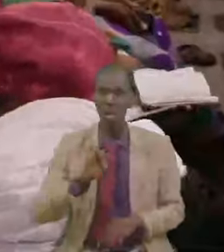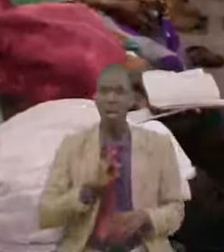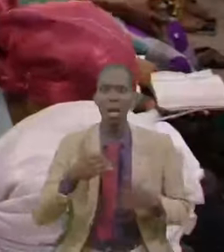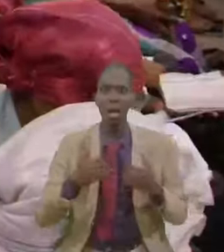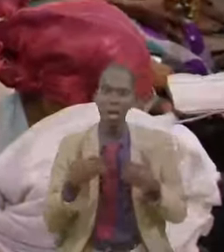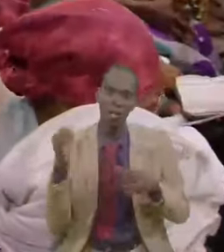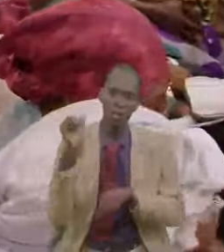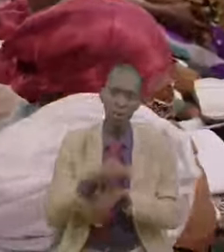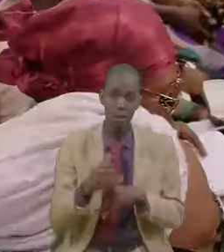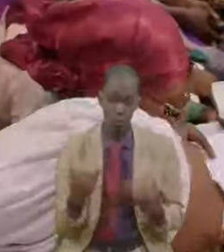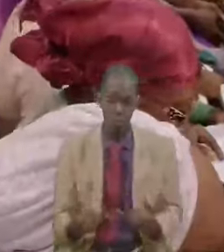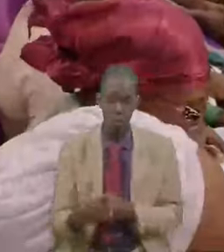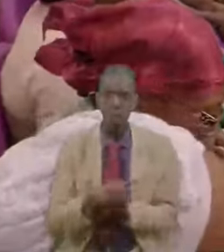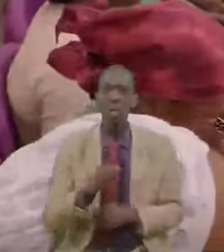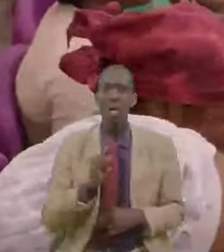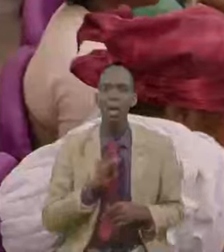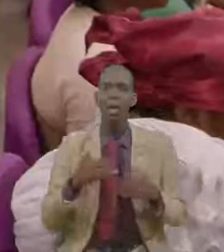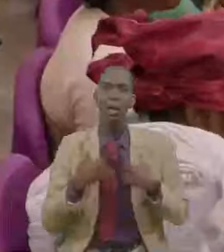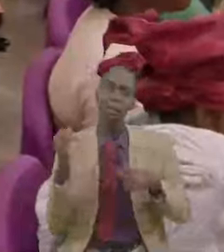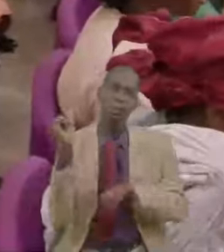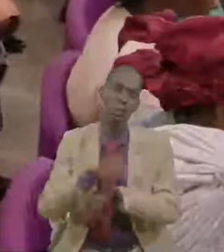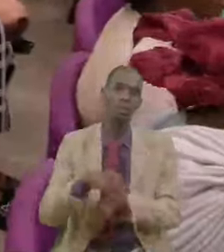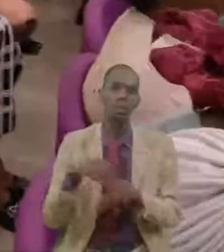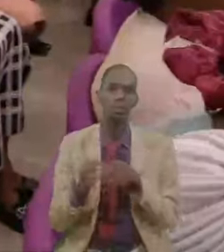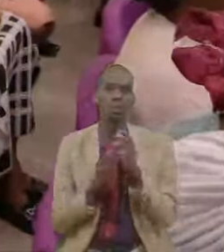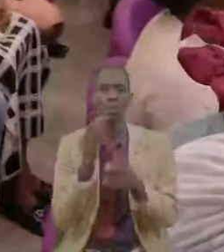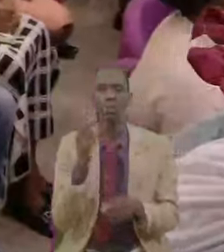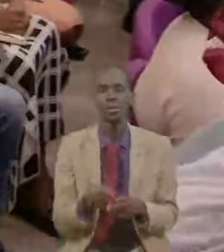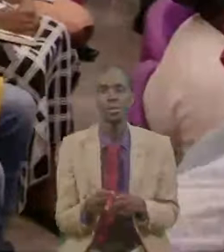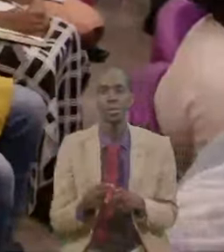dis aujourd'hui, vous avez vaincu.